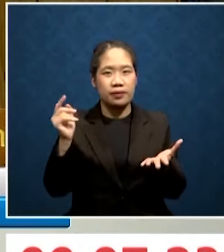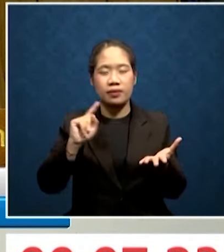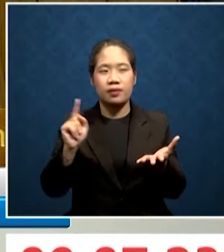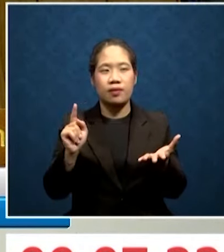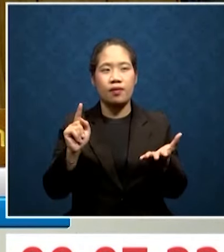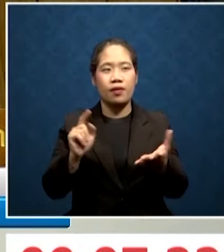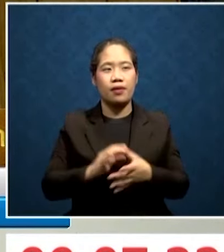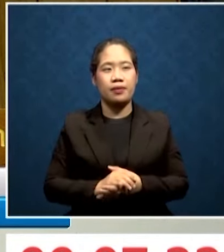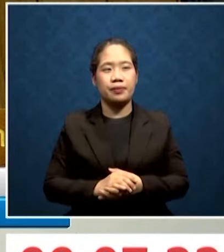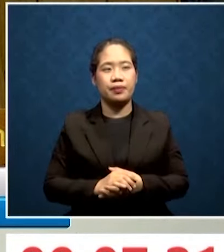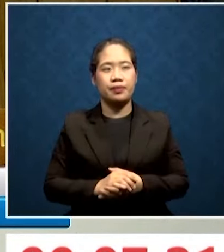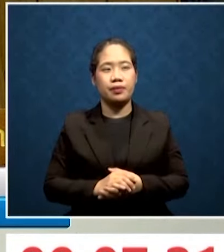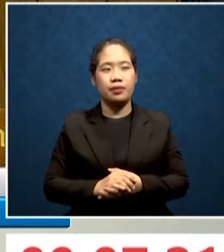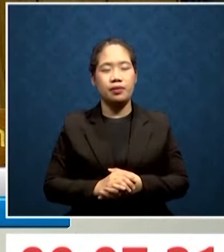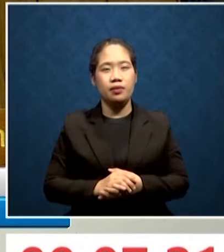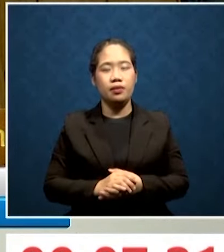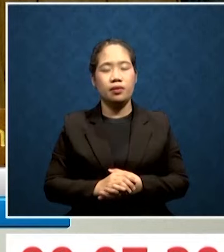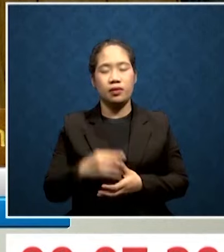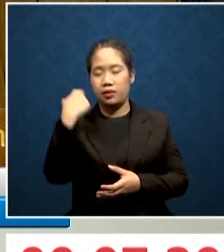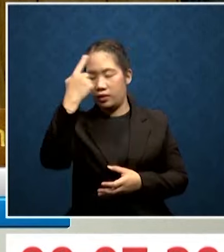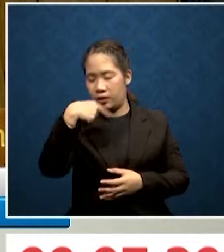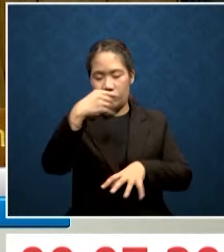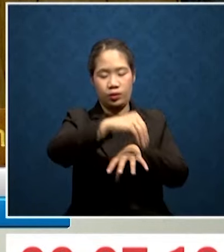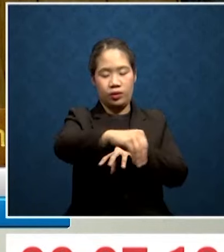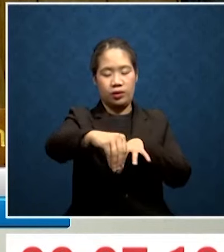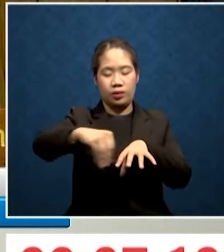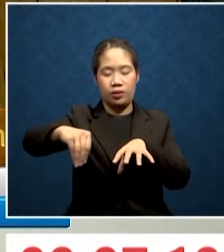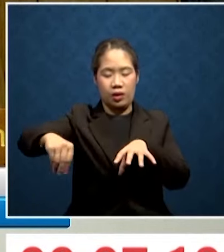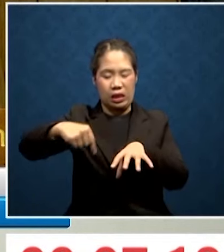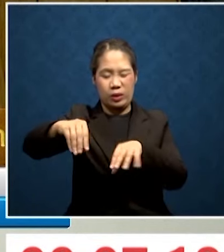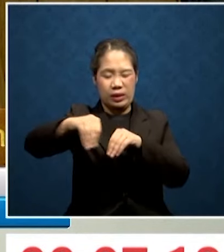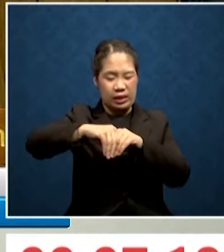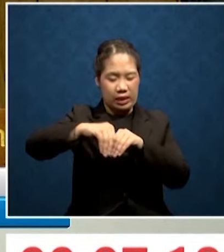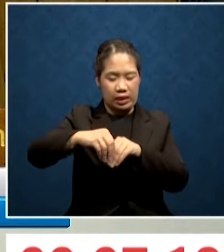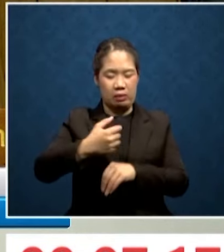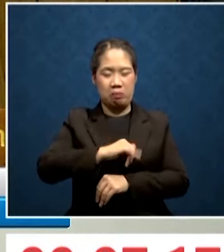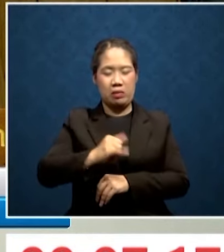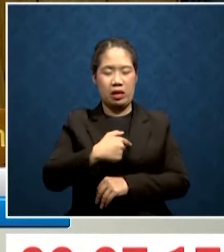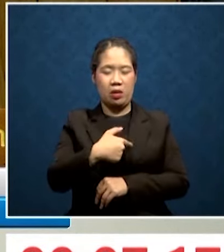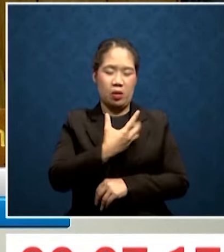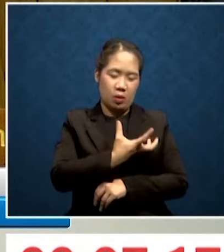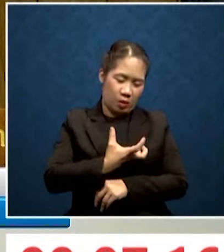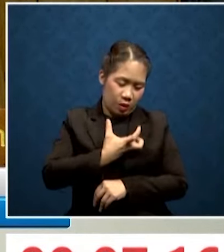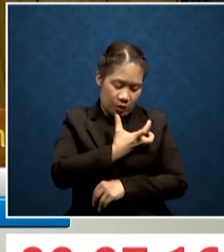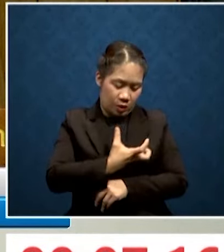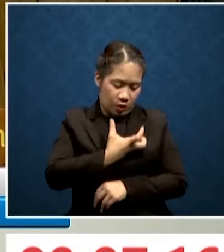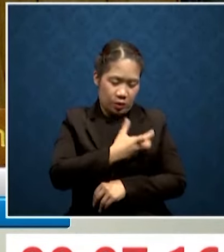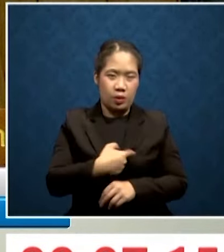ที่อยู่ในละแวกเดียวกันบางครั้งความสะเทือนใจนั้น